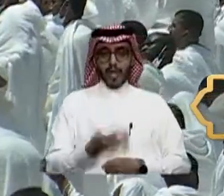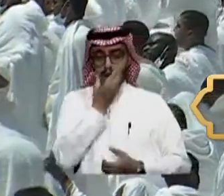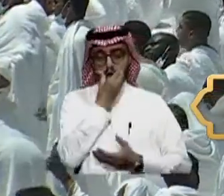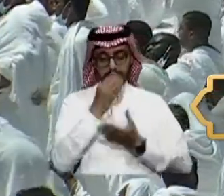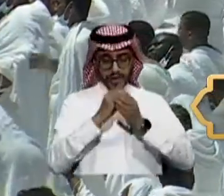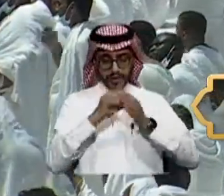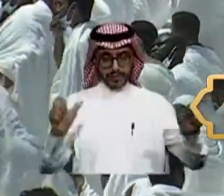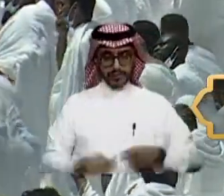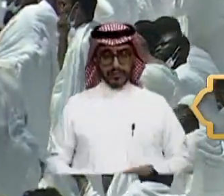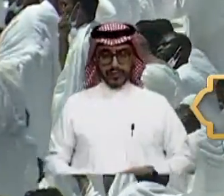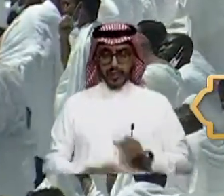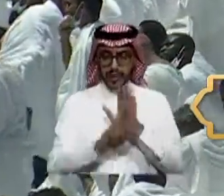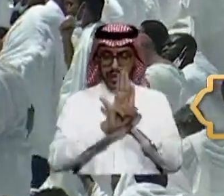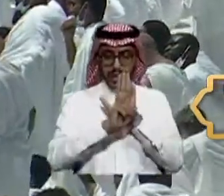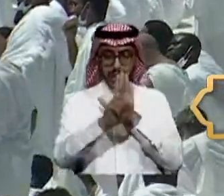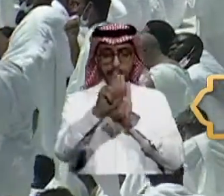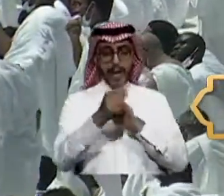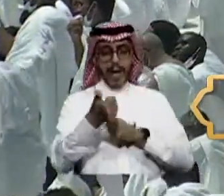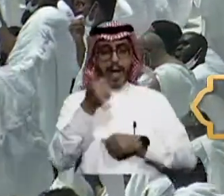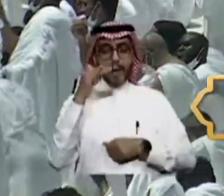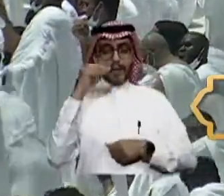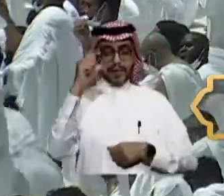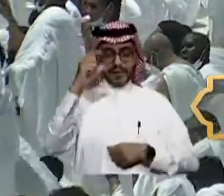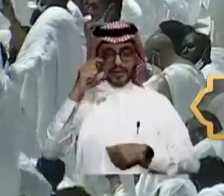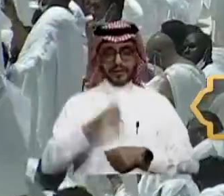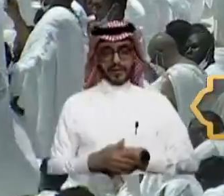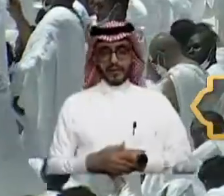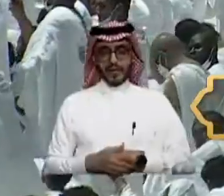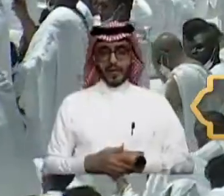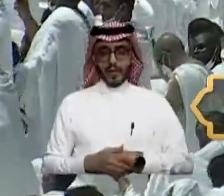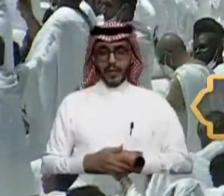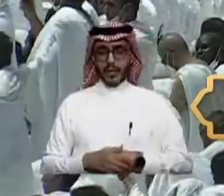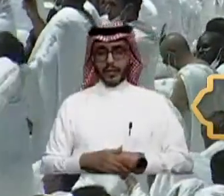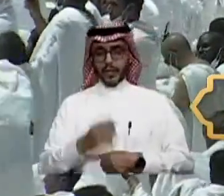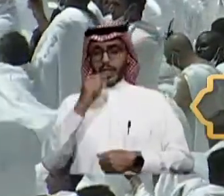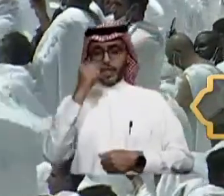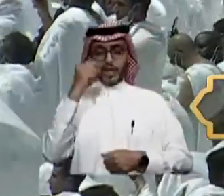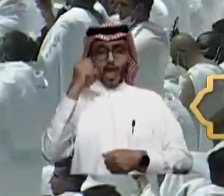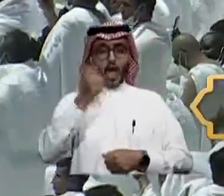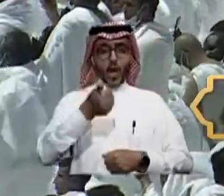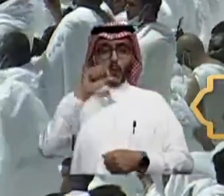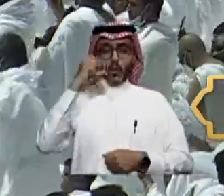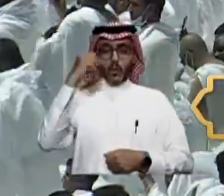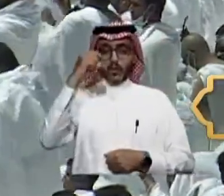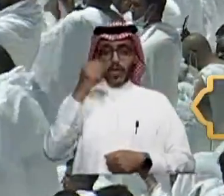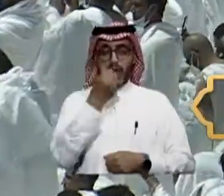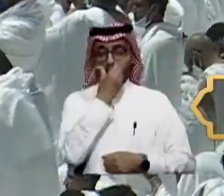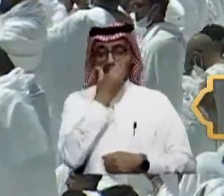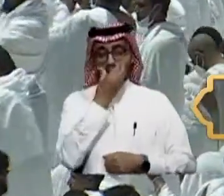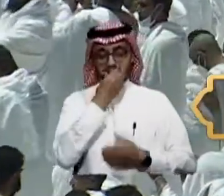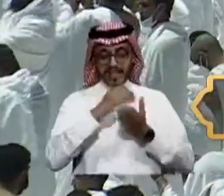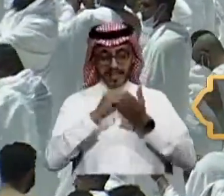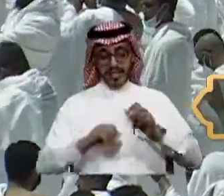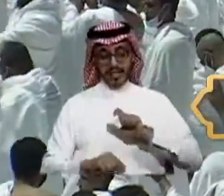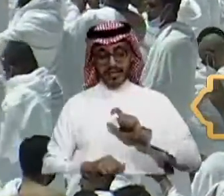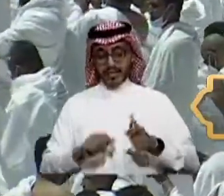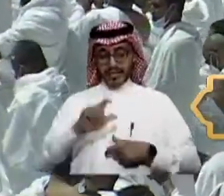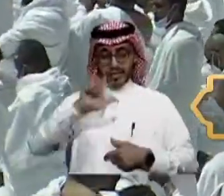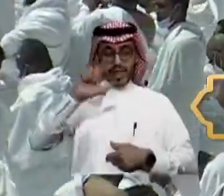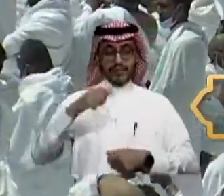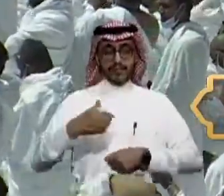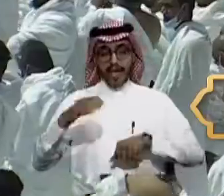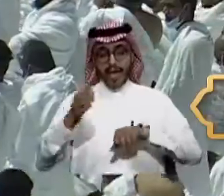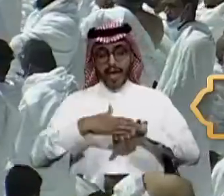في الحديث الذي اخرجه الامام احمد في مسنده وابو داوود في سننه باسناد صحيح عن انس بن